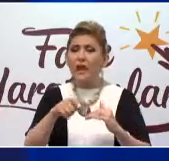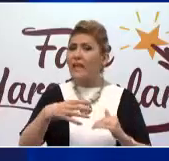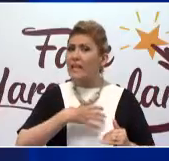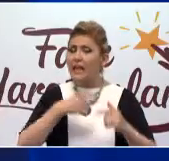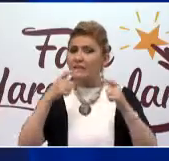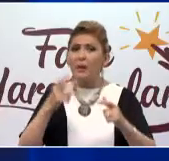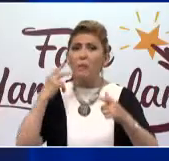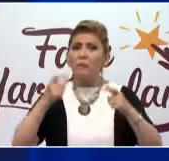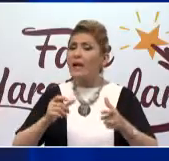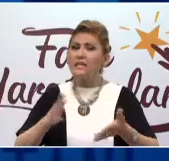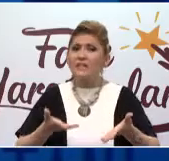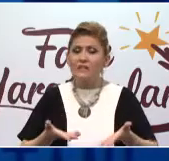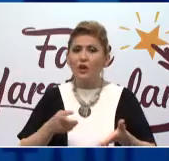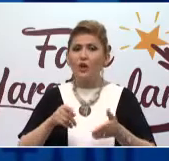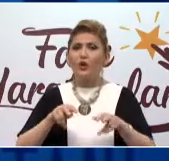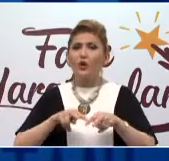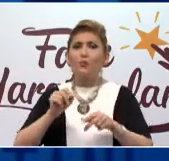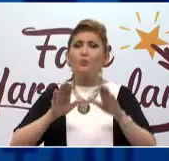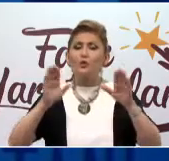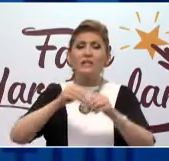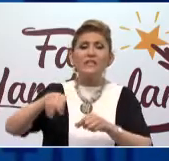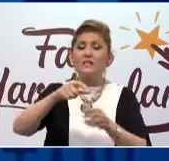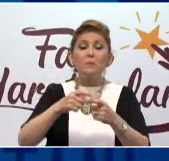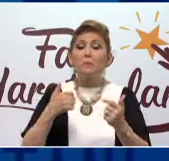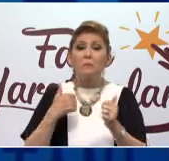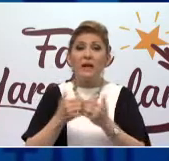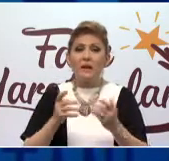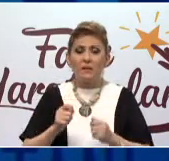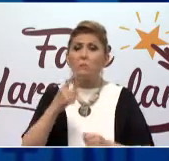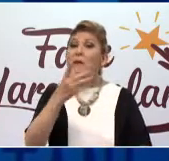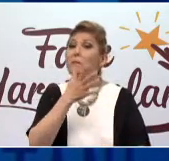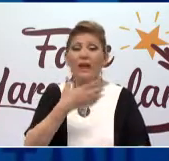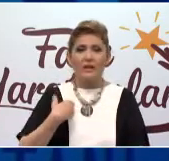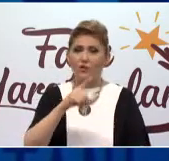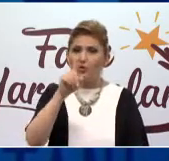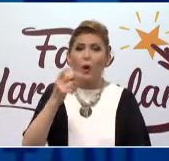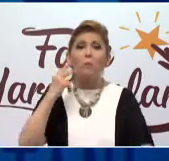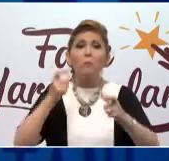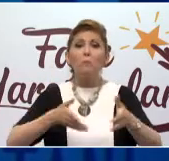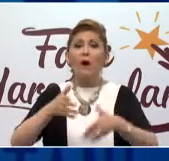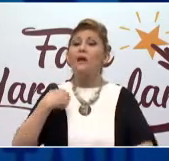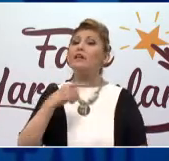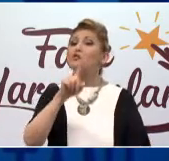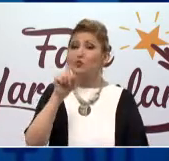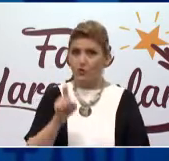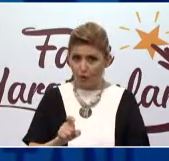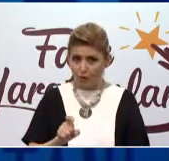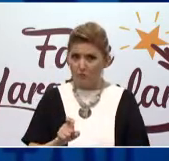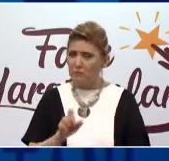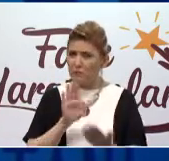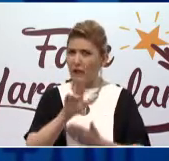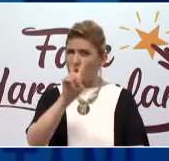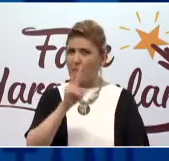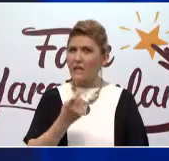mahallenizde nasıl örüyorsunuz? Ve mültecilerle birlikte biz nasıl yaparız bu işi diye. Aslında bilene sorduk, mahallelere sorduk. Yaklaşık